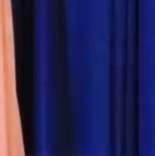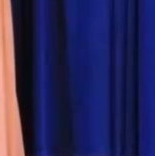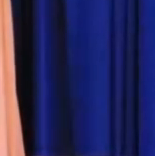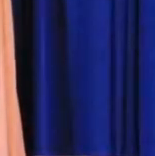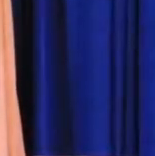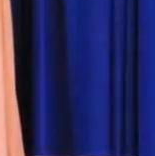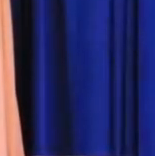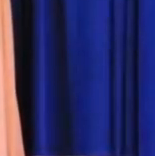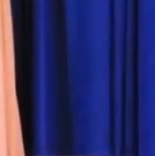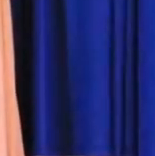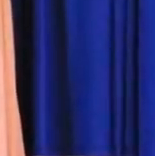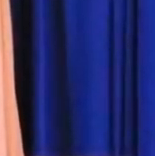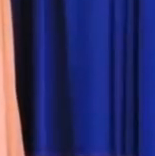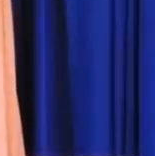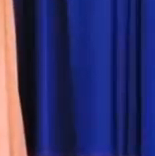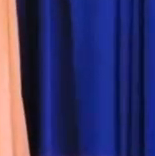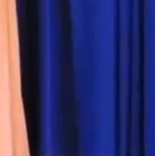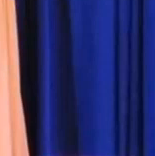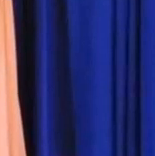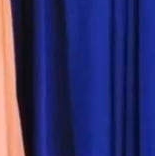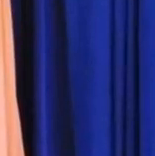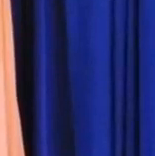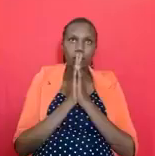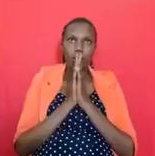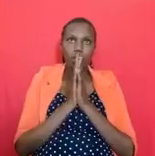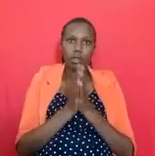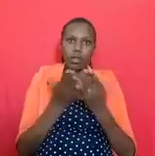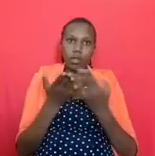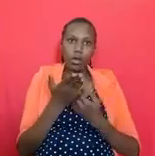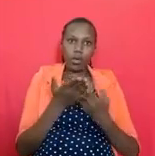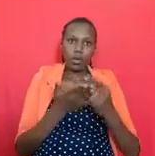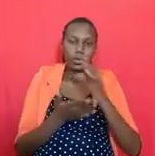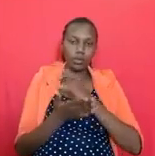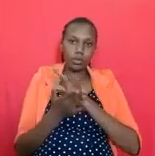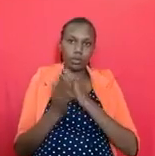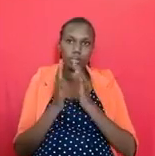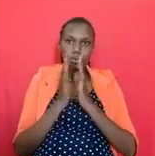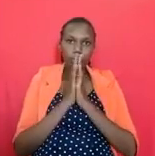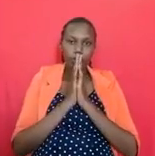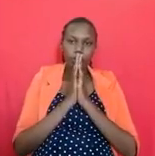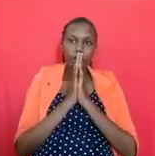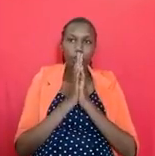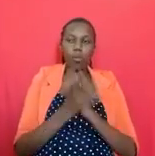Kristo aturutire kuhoya tutongorio ni kwaya ihoya rya Mwathani.